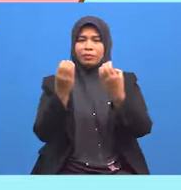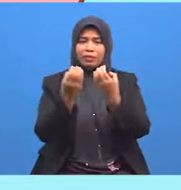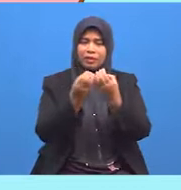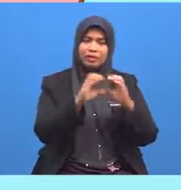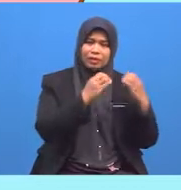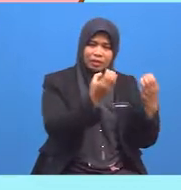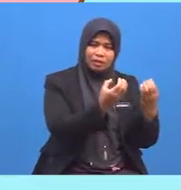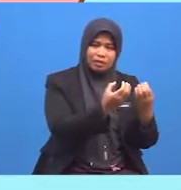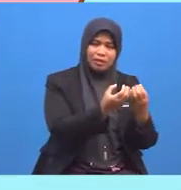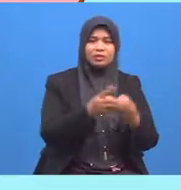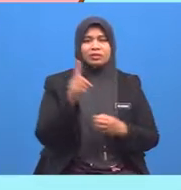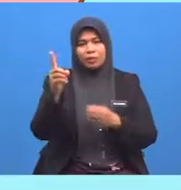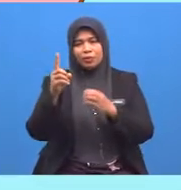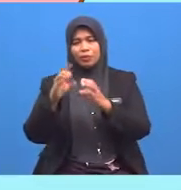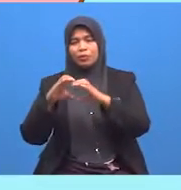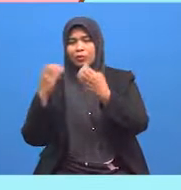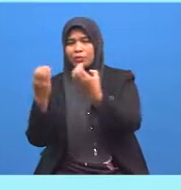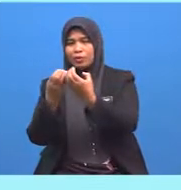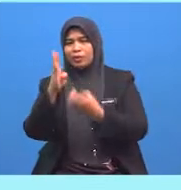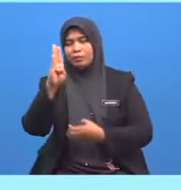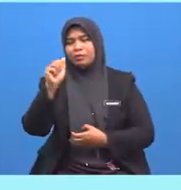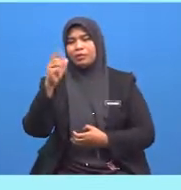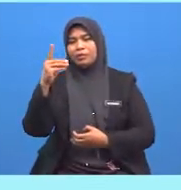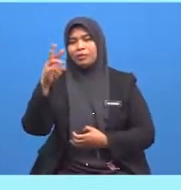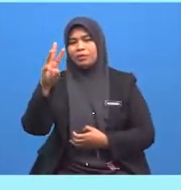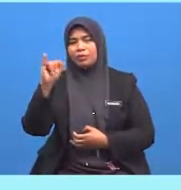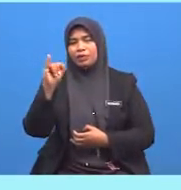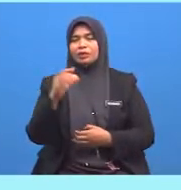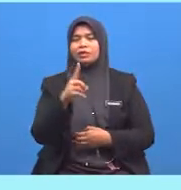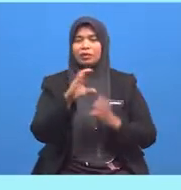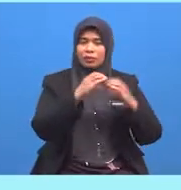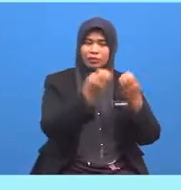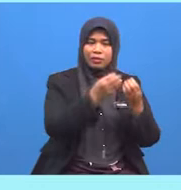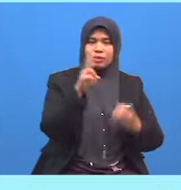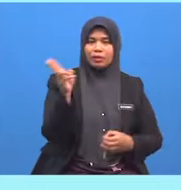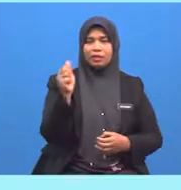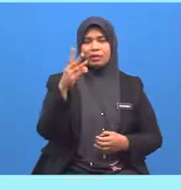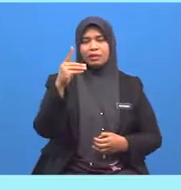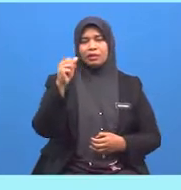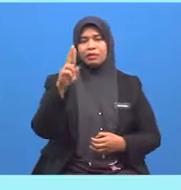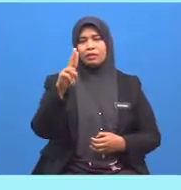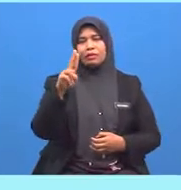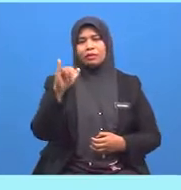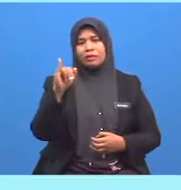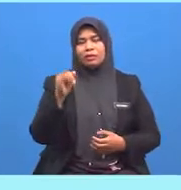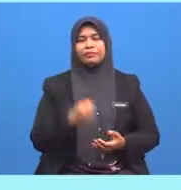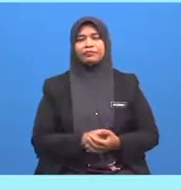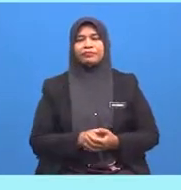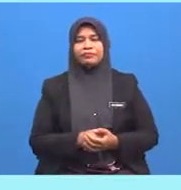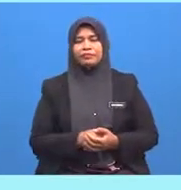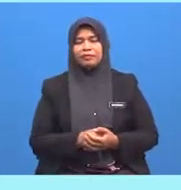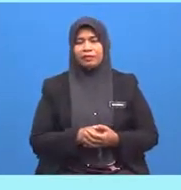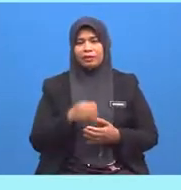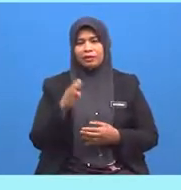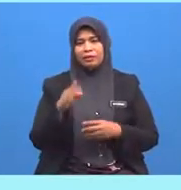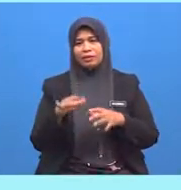yaitu Baduy dan hadori masyarakat Baduy tinggal di bagian tengah